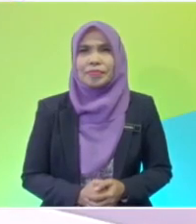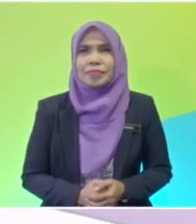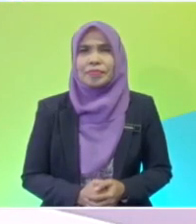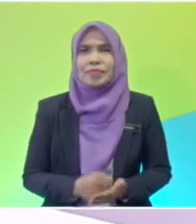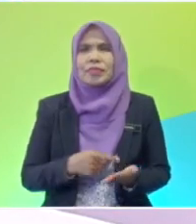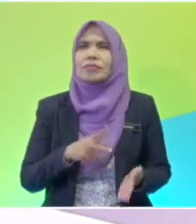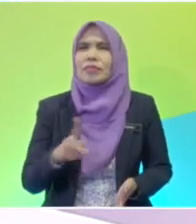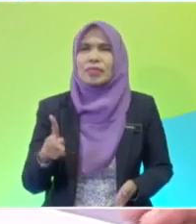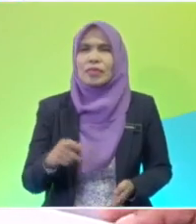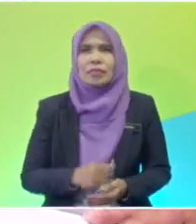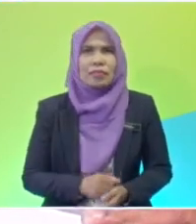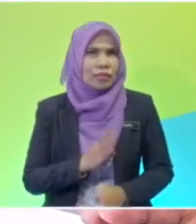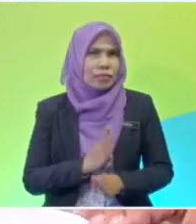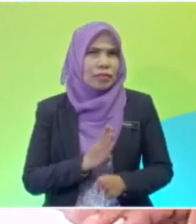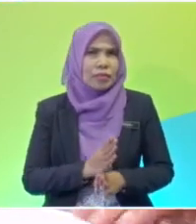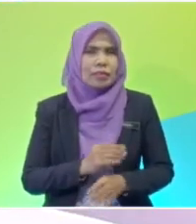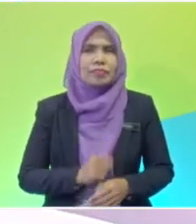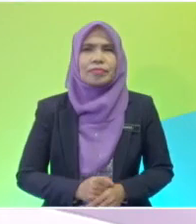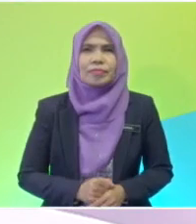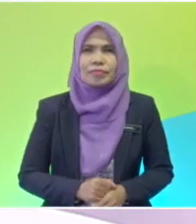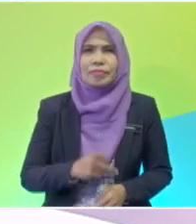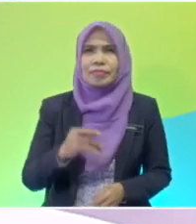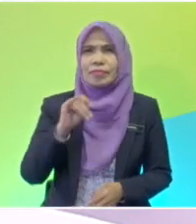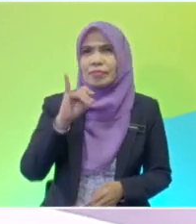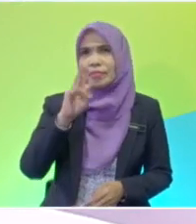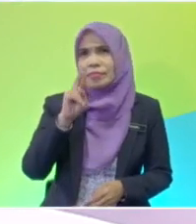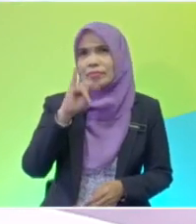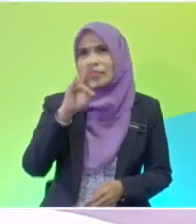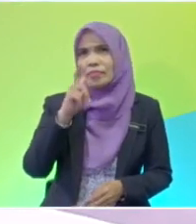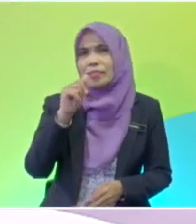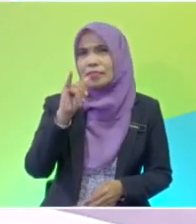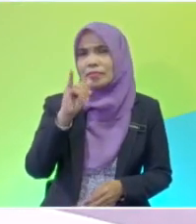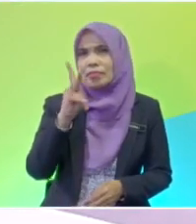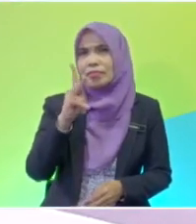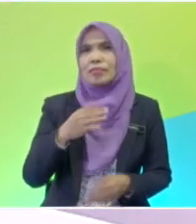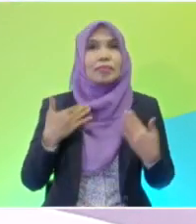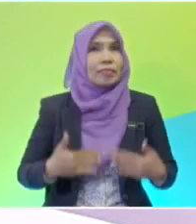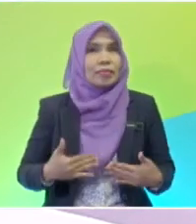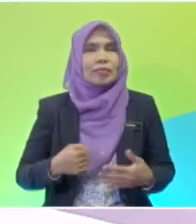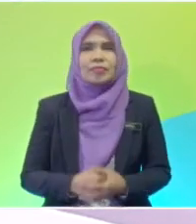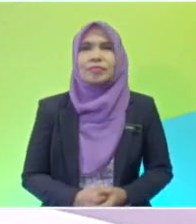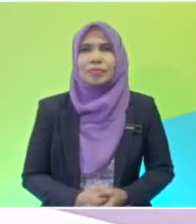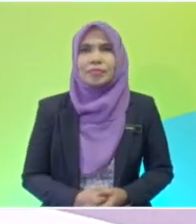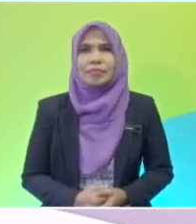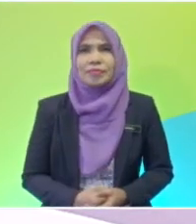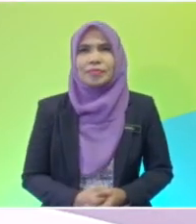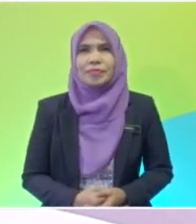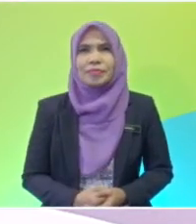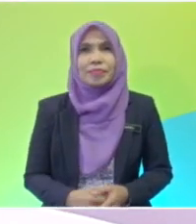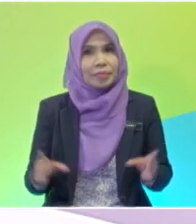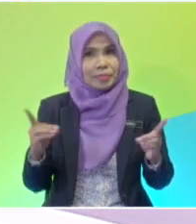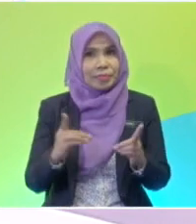Apakah sebenarnya kritik ini dan bagaimana kita tidak keluar dari zone yang kita senantiasa menyalahkan diri kita jangan kemana-mana kembali lagi